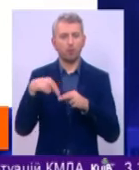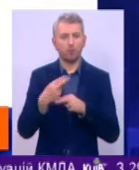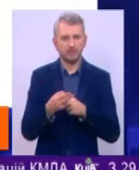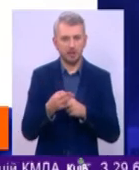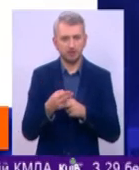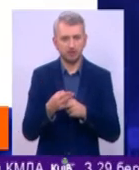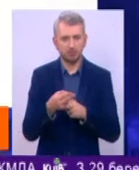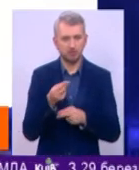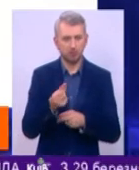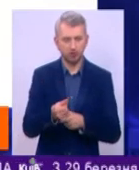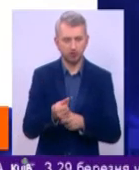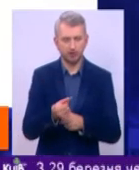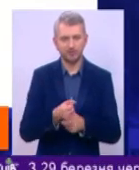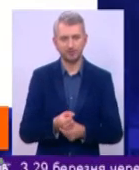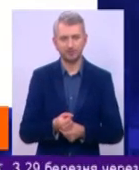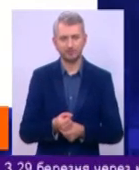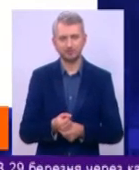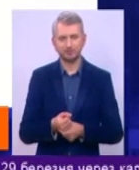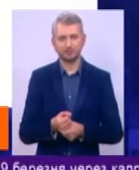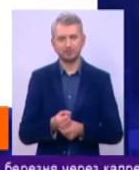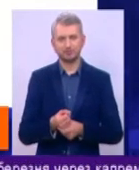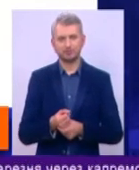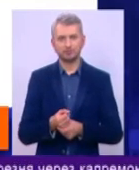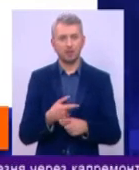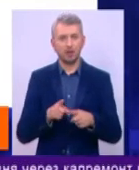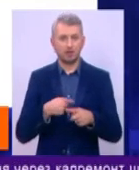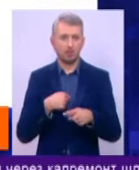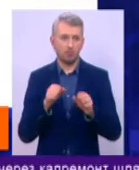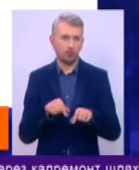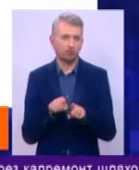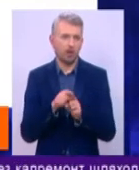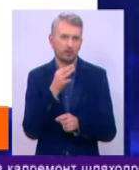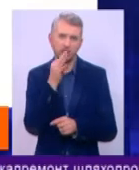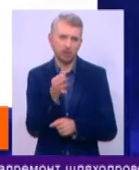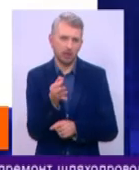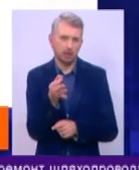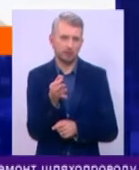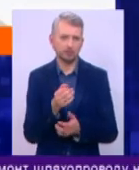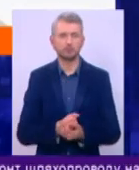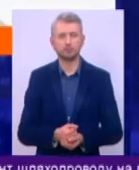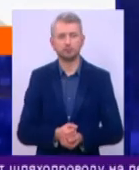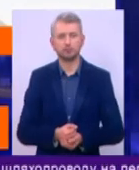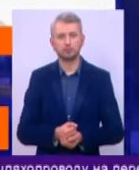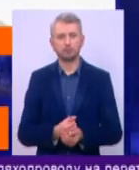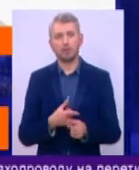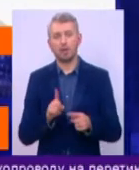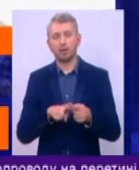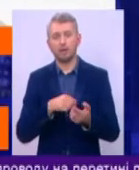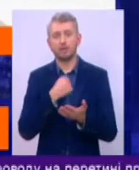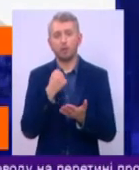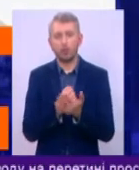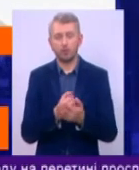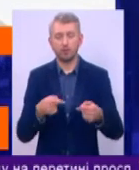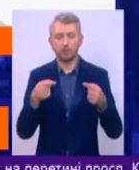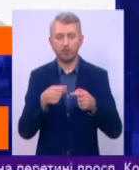компенсація сплачується. Це я можу так сказати. І це встановлює